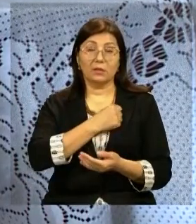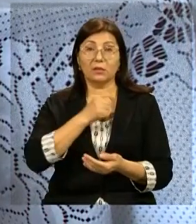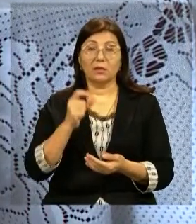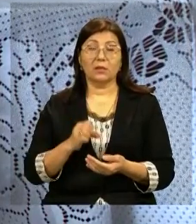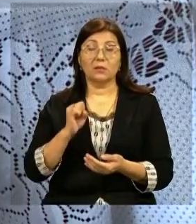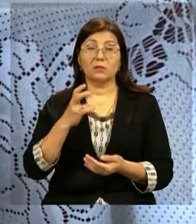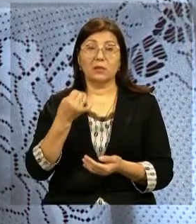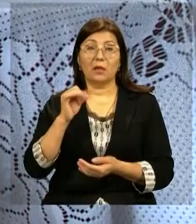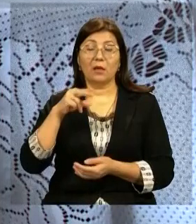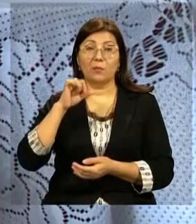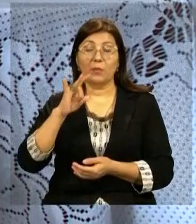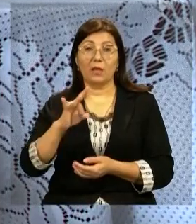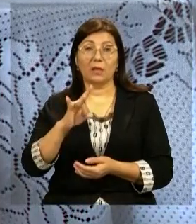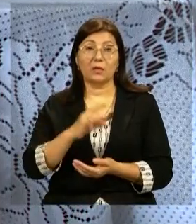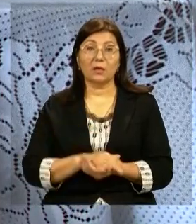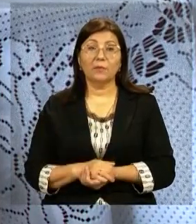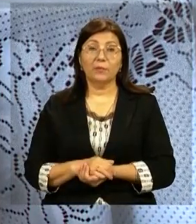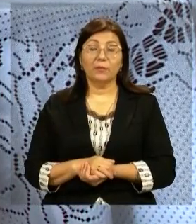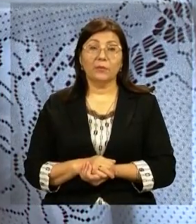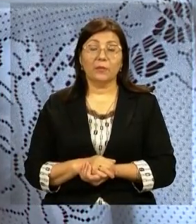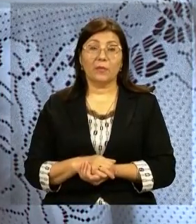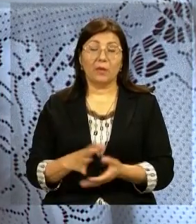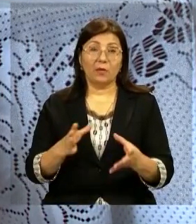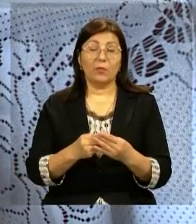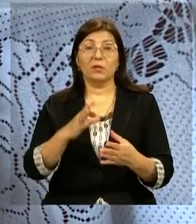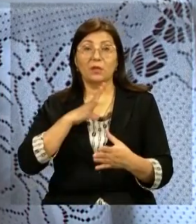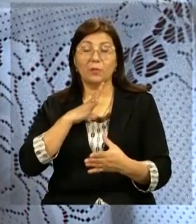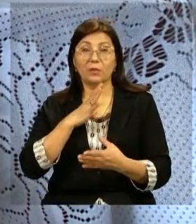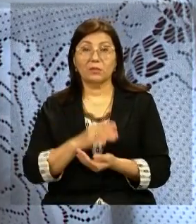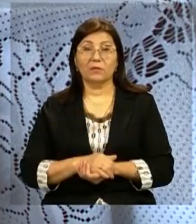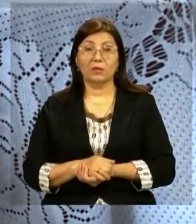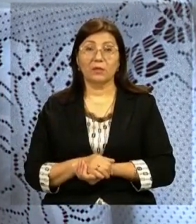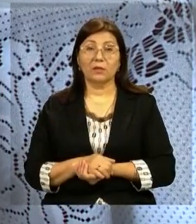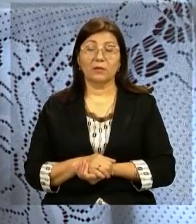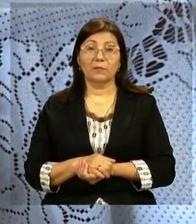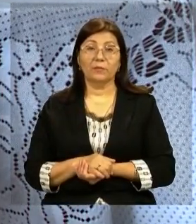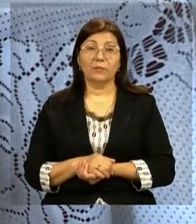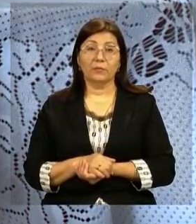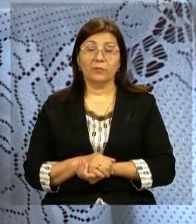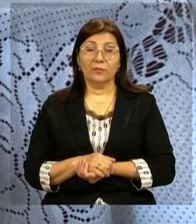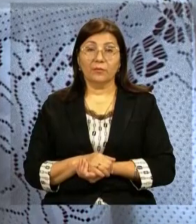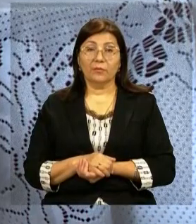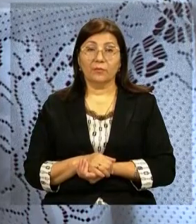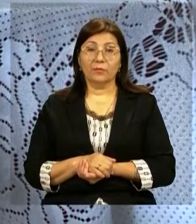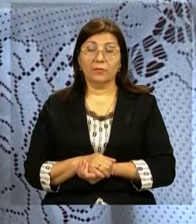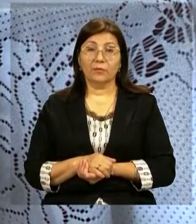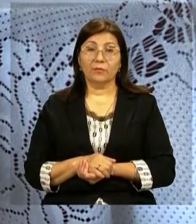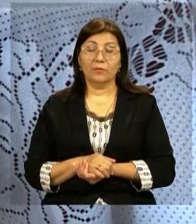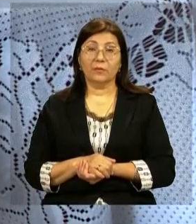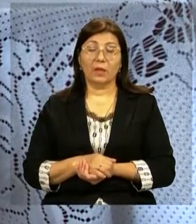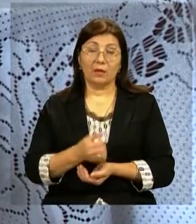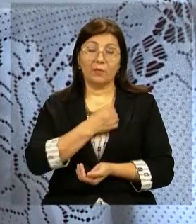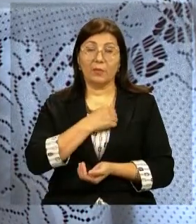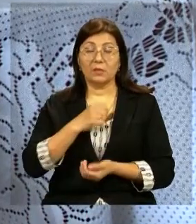с леса ударил, значит, ему в бок разрывной пулей вырвало, значит, бок. Он упал,